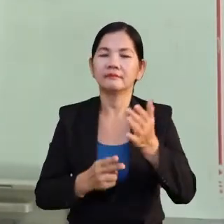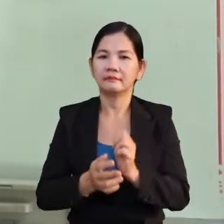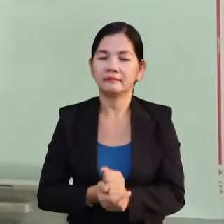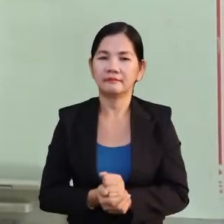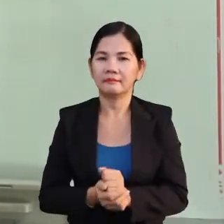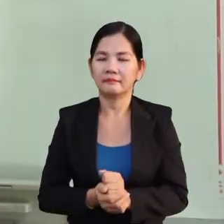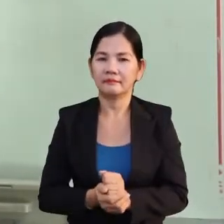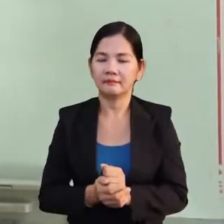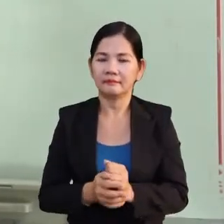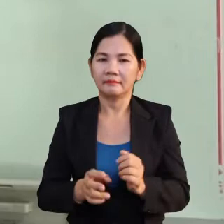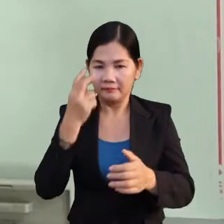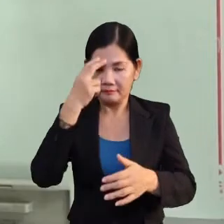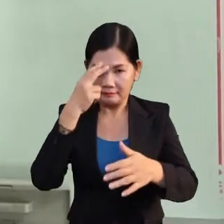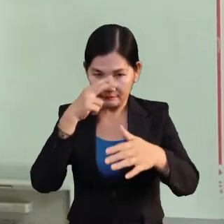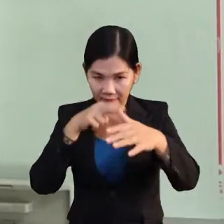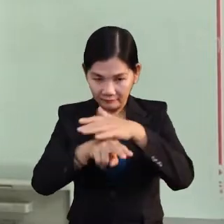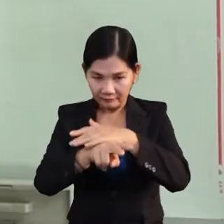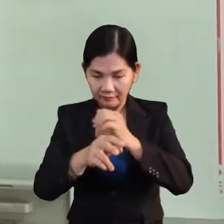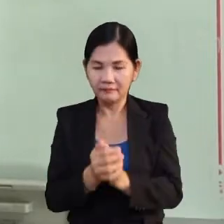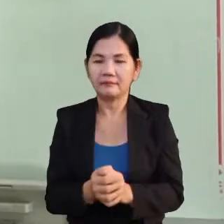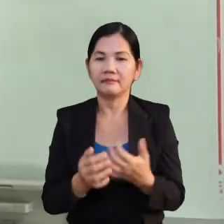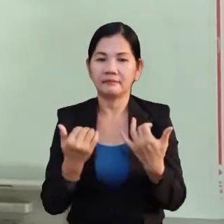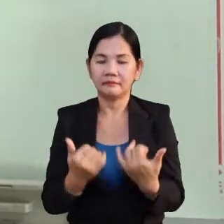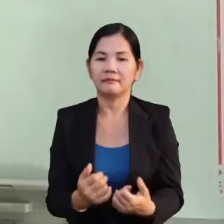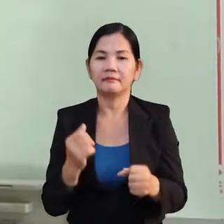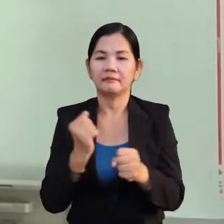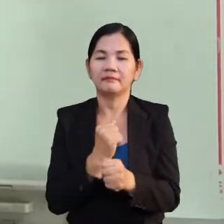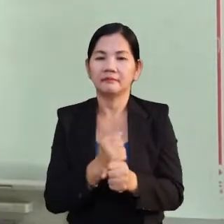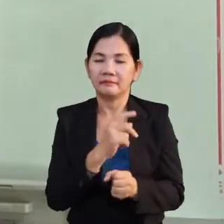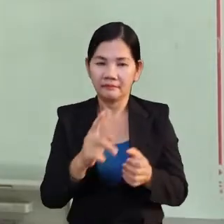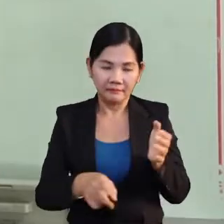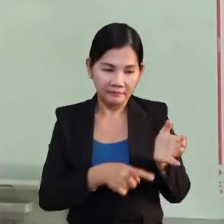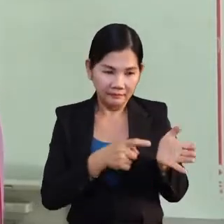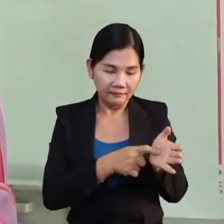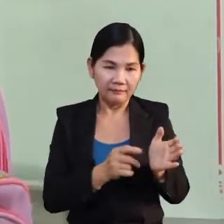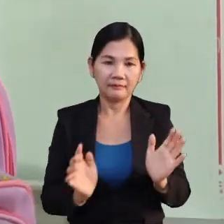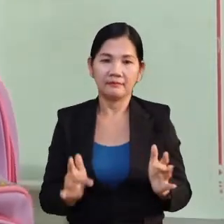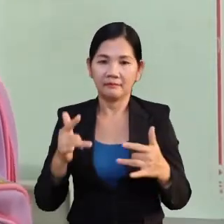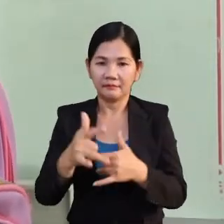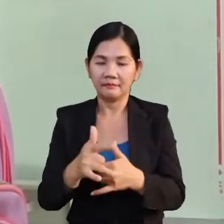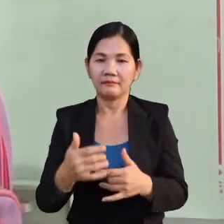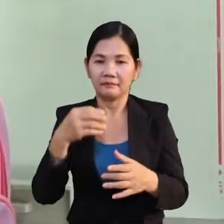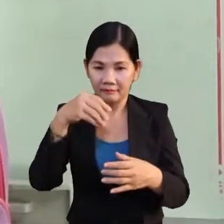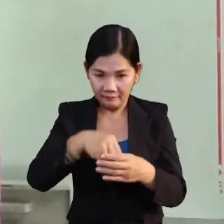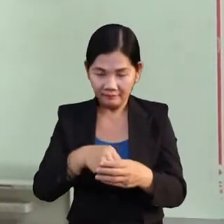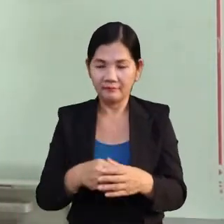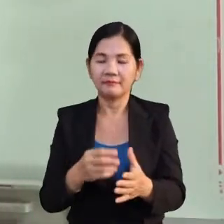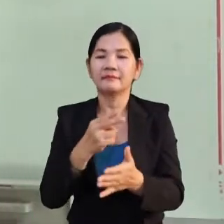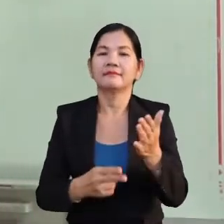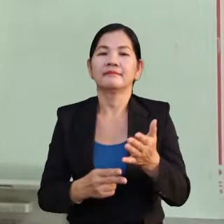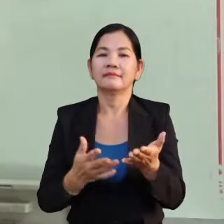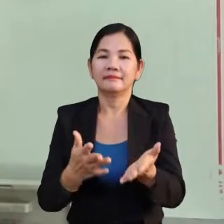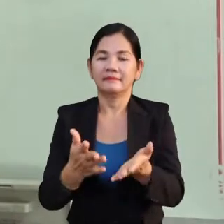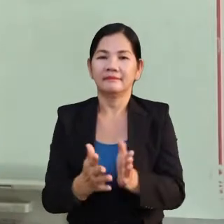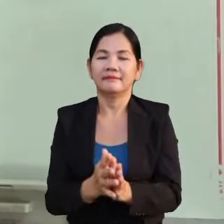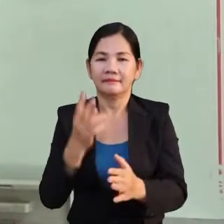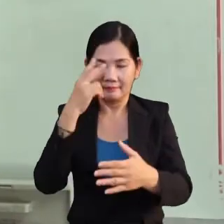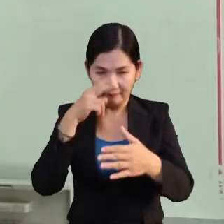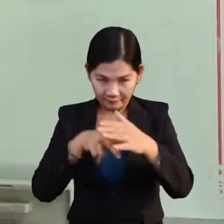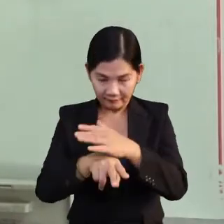ឲ្យពេលឲ្យកូនទុទាយឲ្យកូនឆ្ងល់មើលតើមានអ្វីនៅក្នុងប្រអប់នេះចាឥឡូវចូលរួមទុទាយទាំងអ